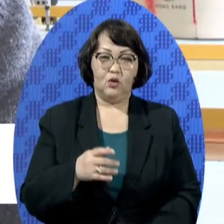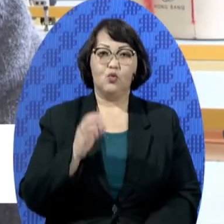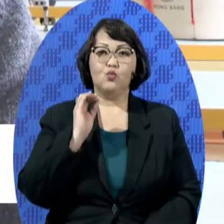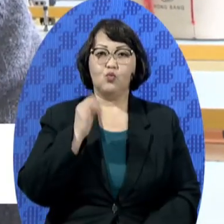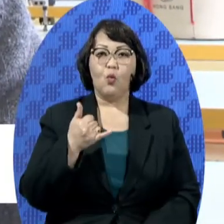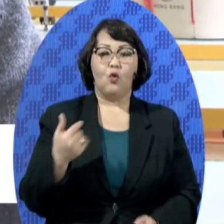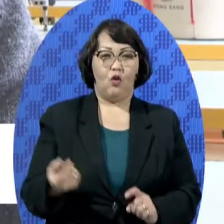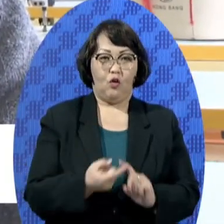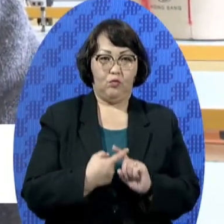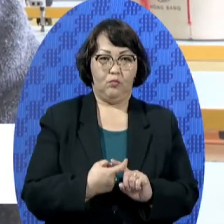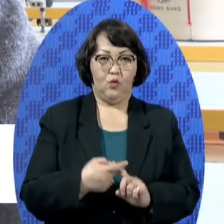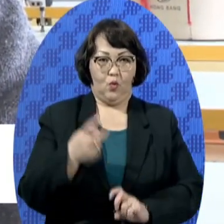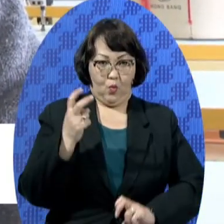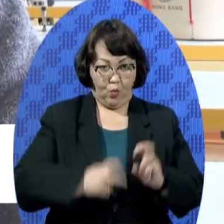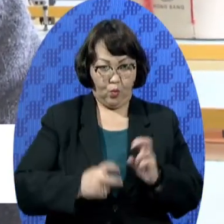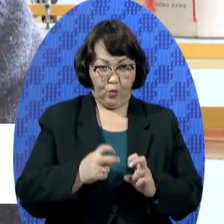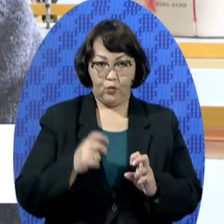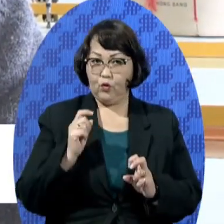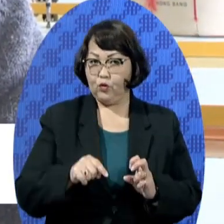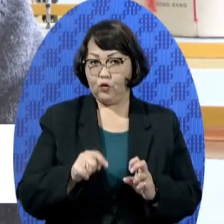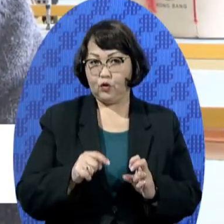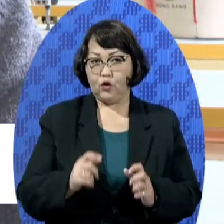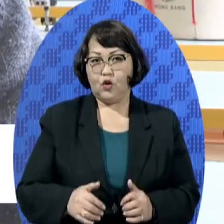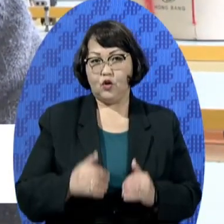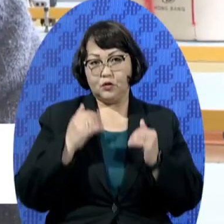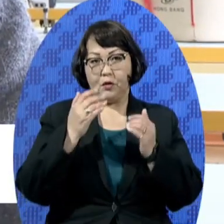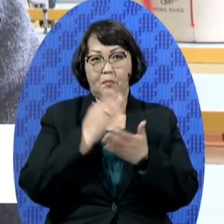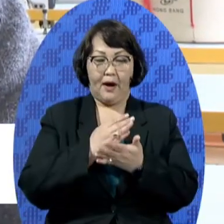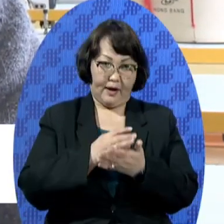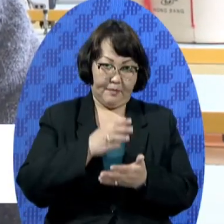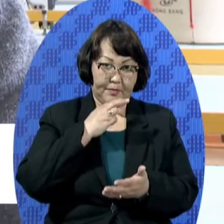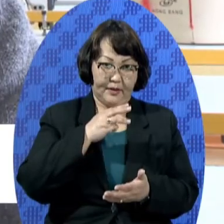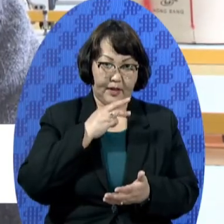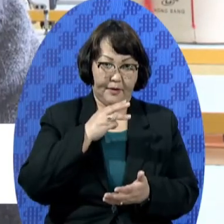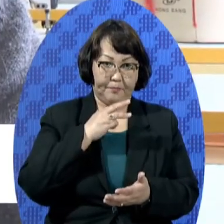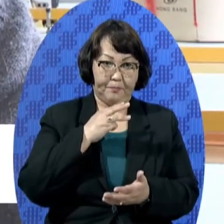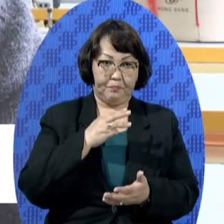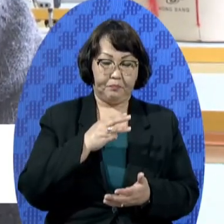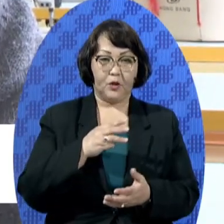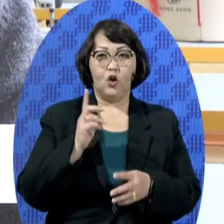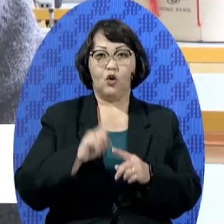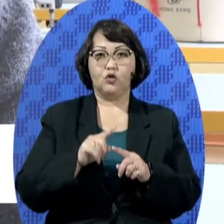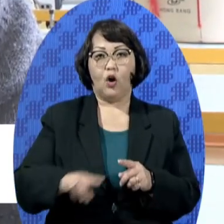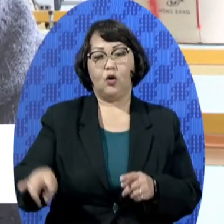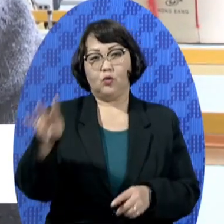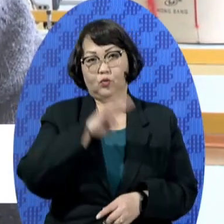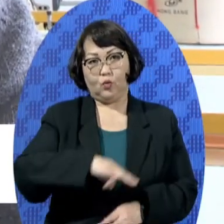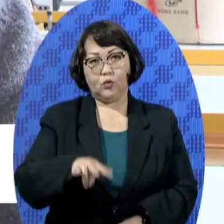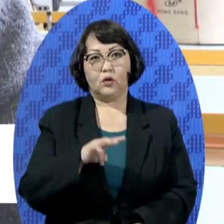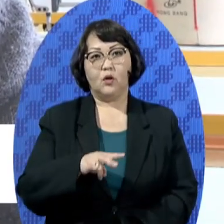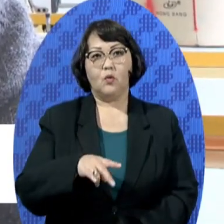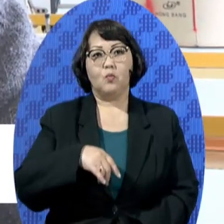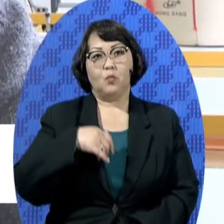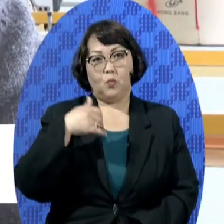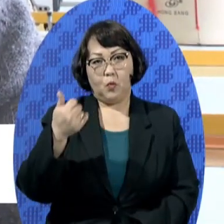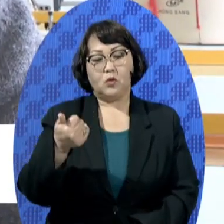холбоотой вэ гэхээр үйлдвэрлэл өнөөдөр хөгжиж байгаа гэдэг мэдээлэл бол хөдөө орон нутаг, за энэ бусад